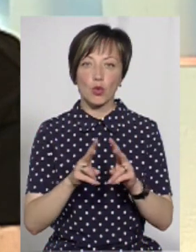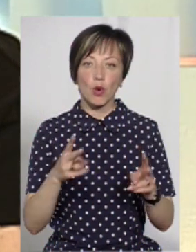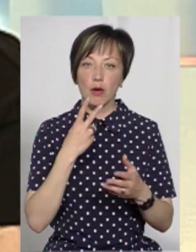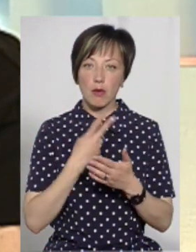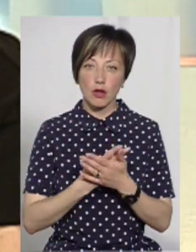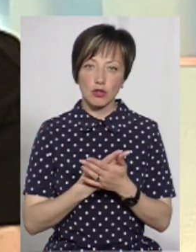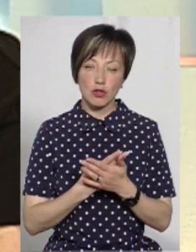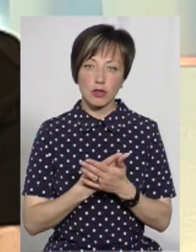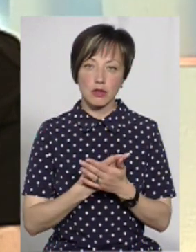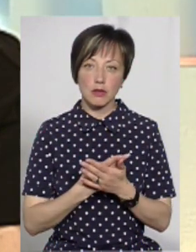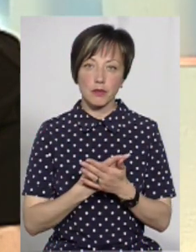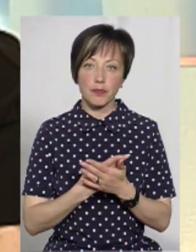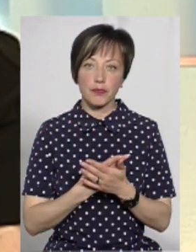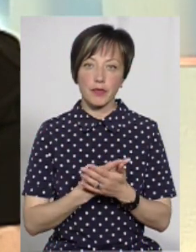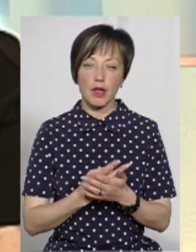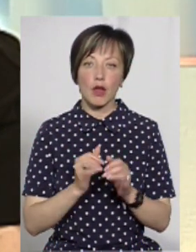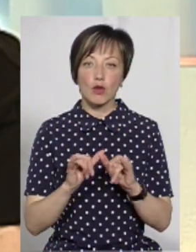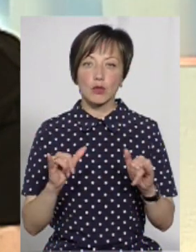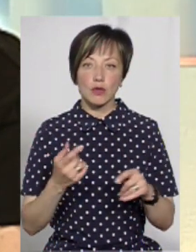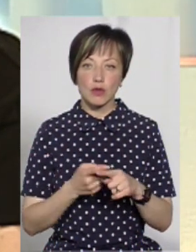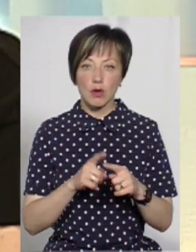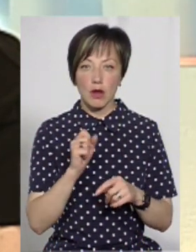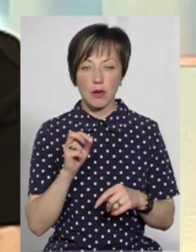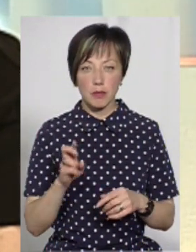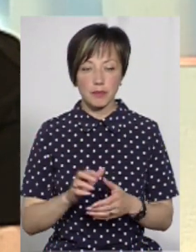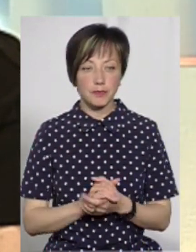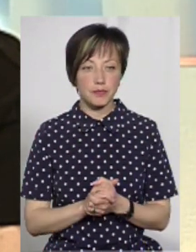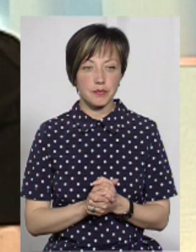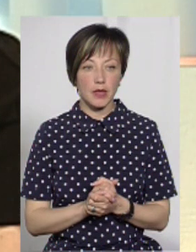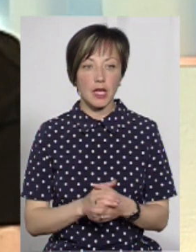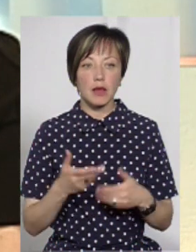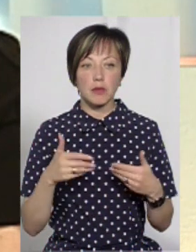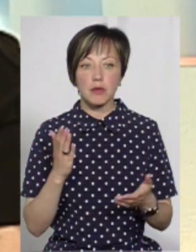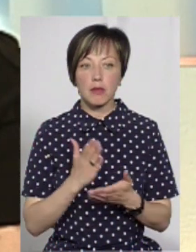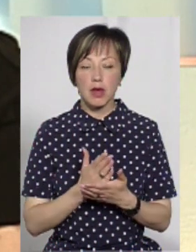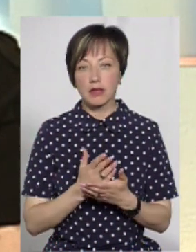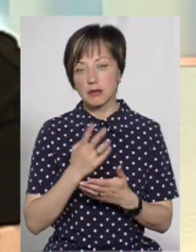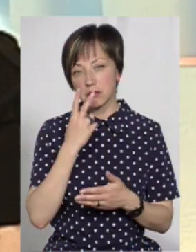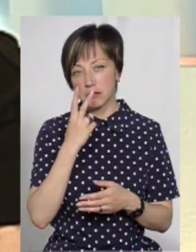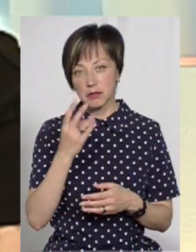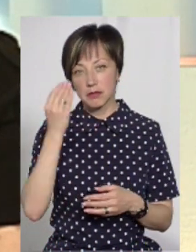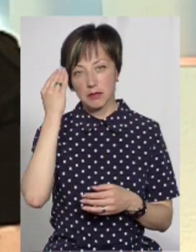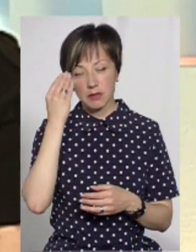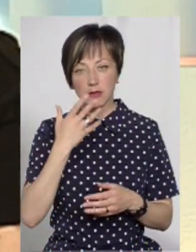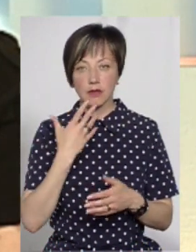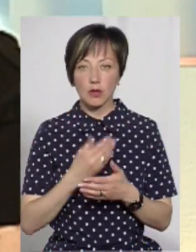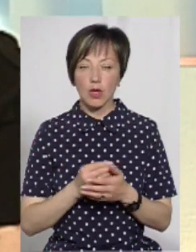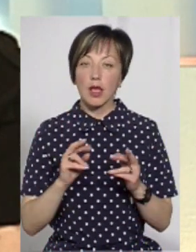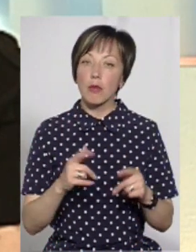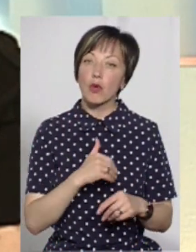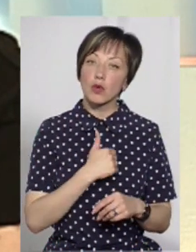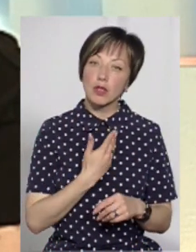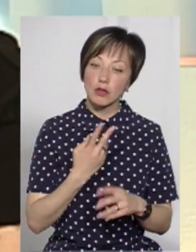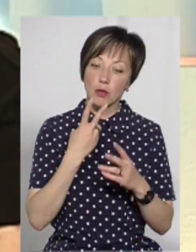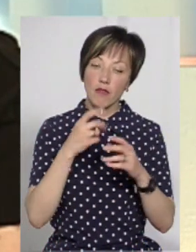як бачить саме розбудову цього хабу. Ми вже маємо таку візуалізацію свого роду, як ми